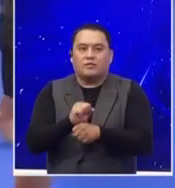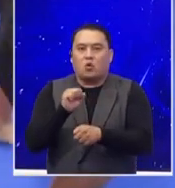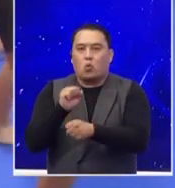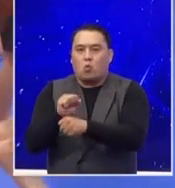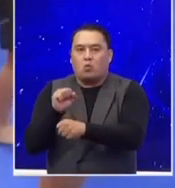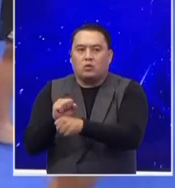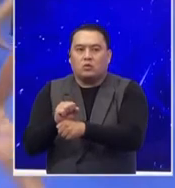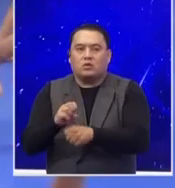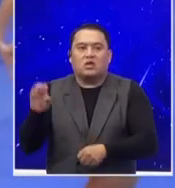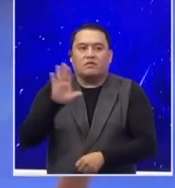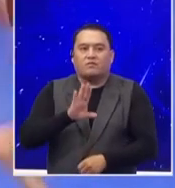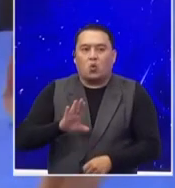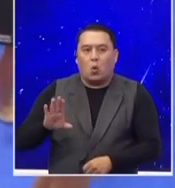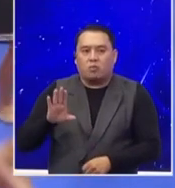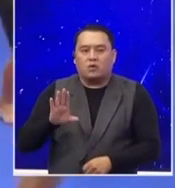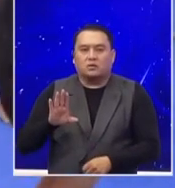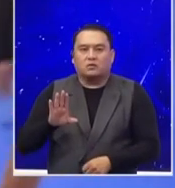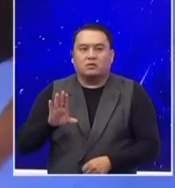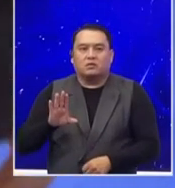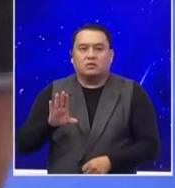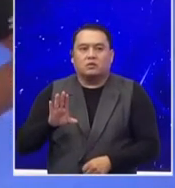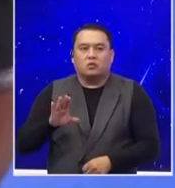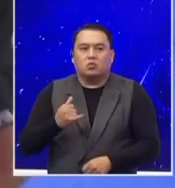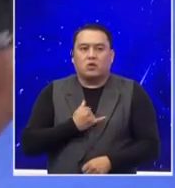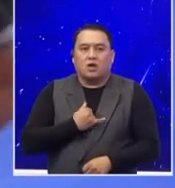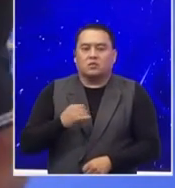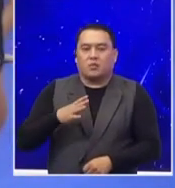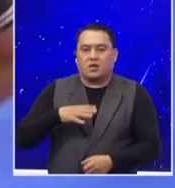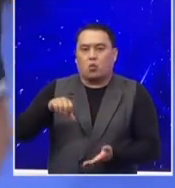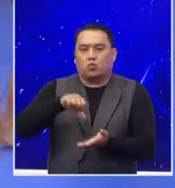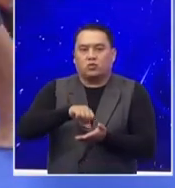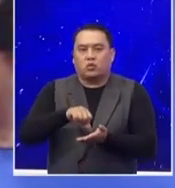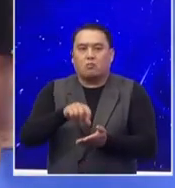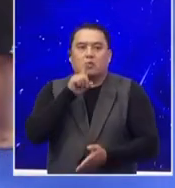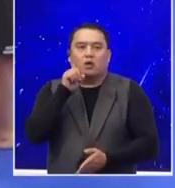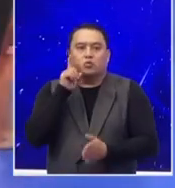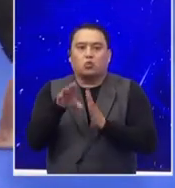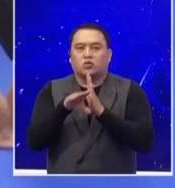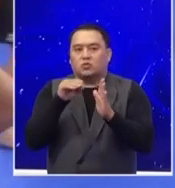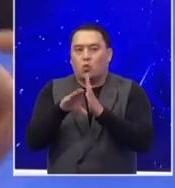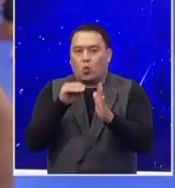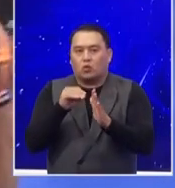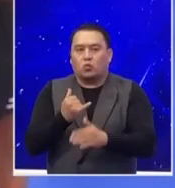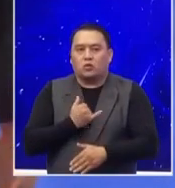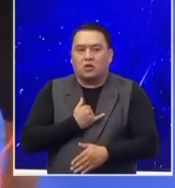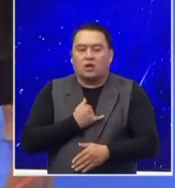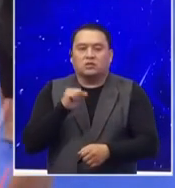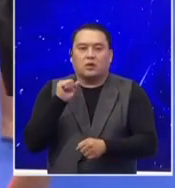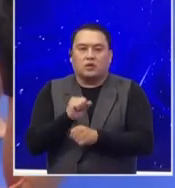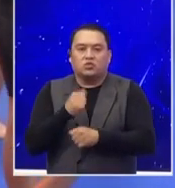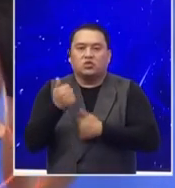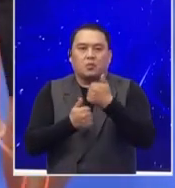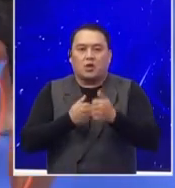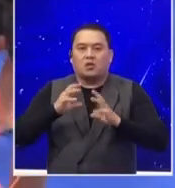турниры. Это чемпионат Европы. Также у нас должны были участвовать молодежные сборные. Вот она сорвалась.